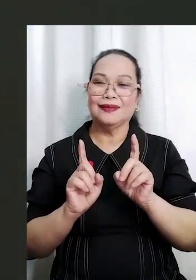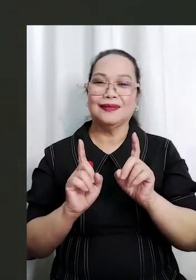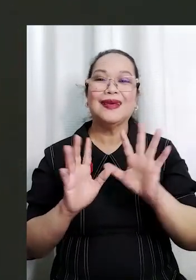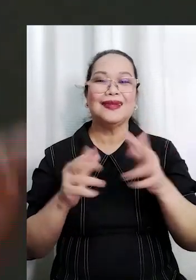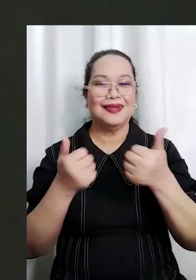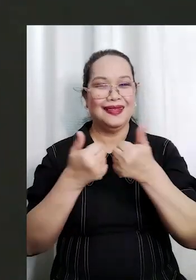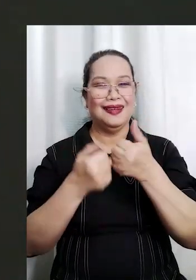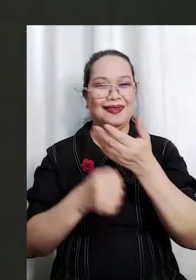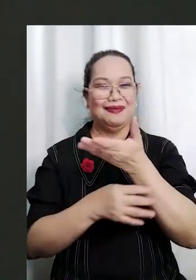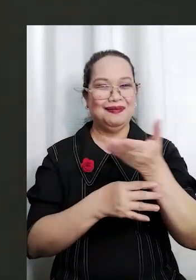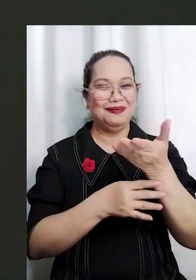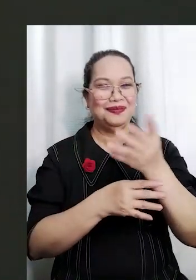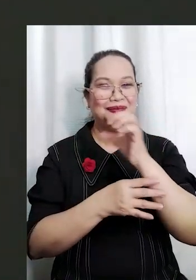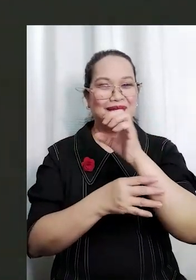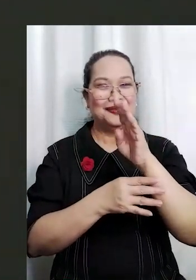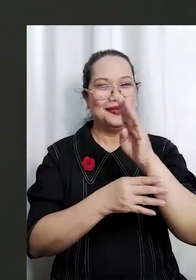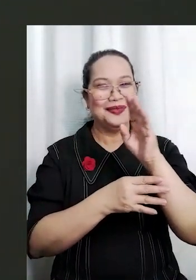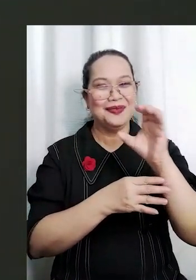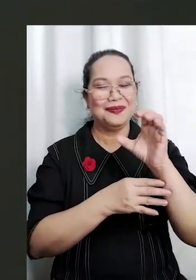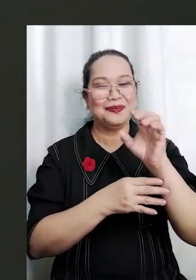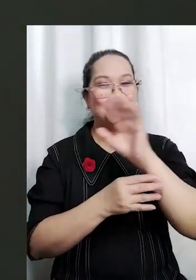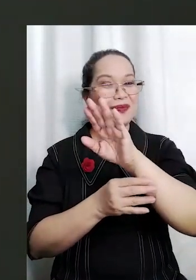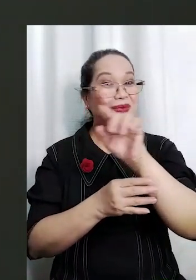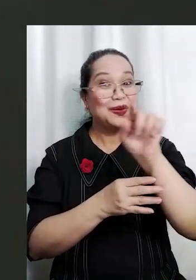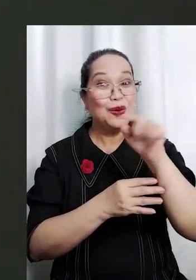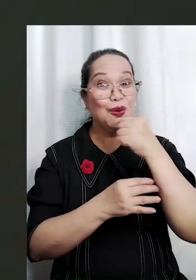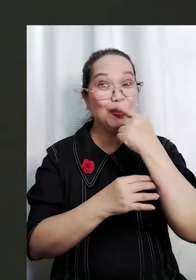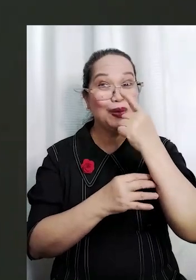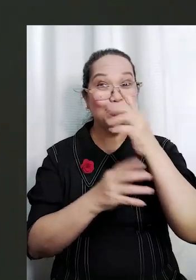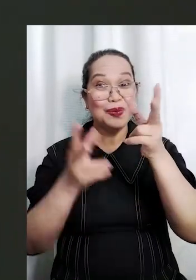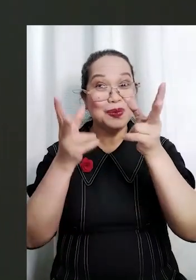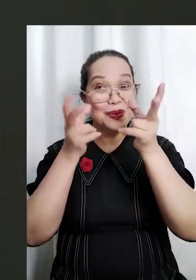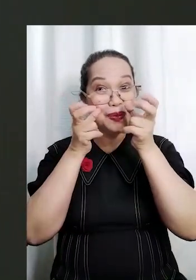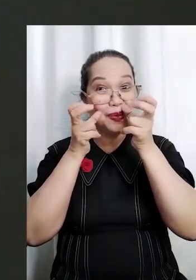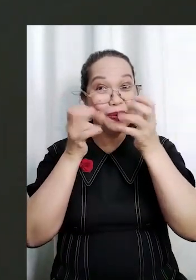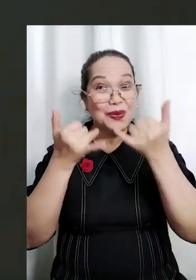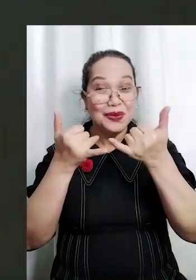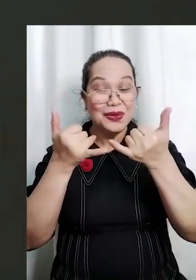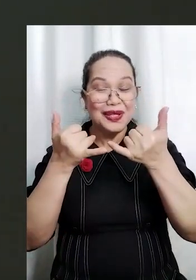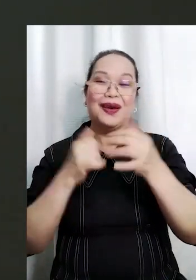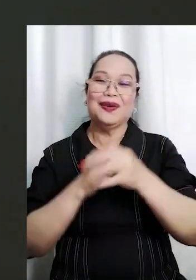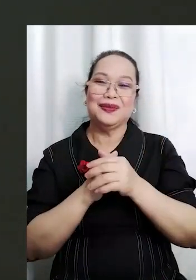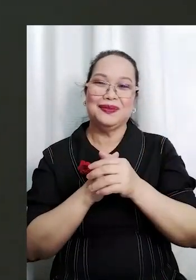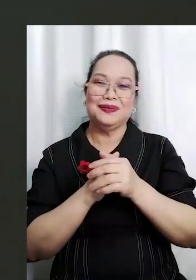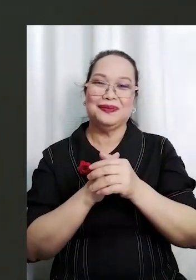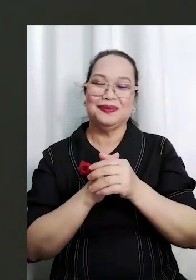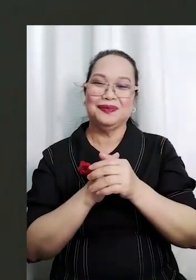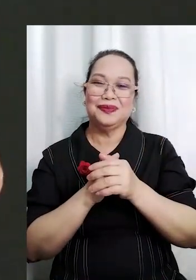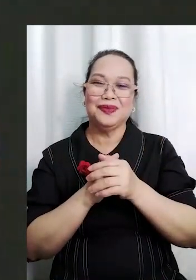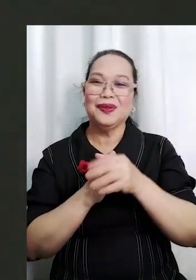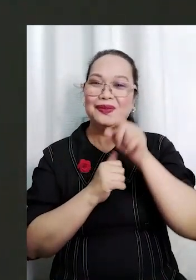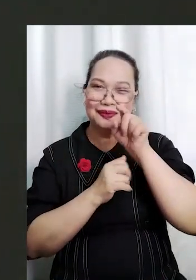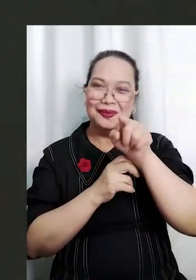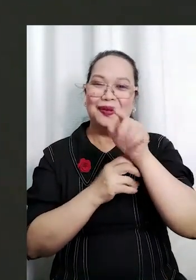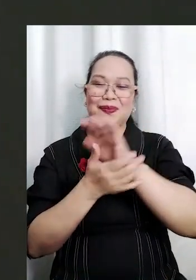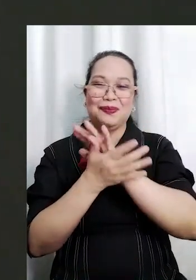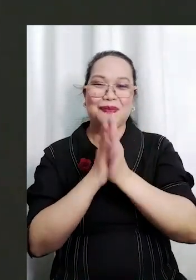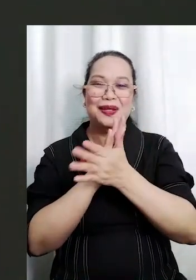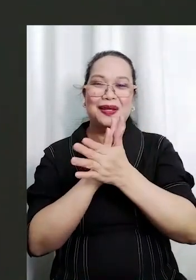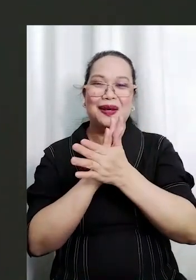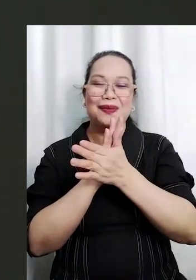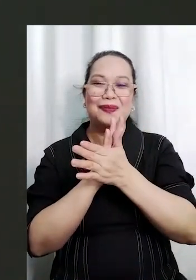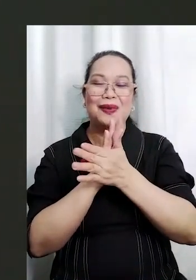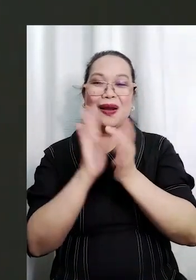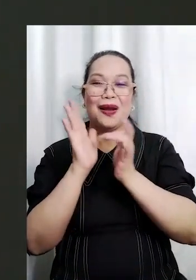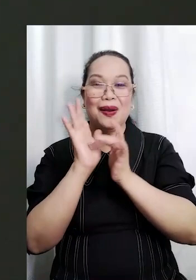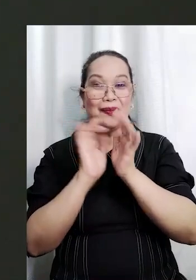ang hamon ko po sa inyo, CCBCers, at sa inyo po na nakikinig dito sa ating online worship maging kabahagi po kayo